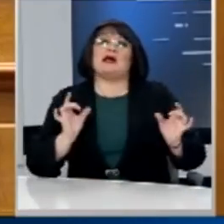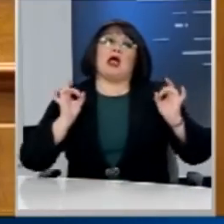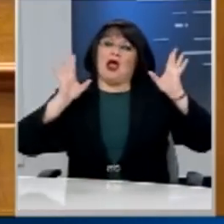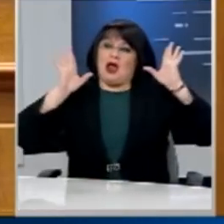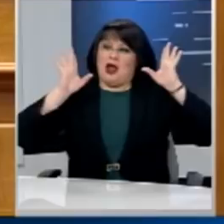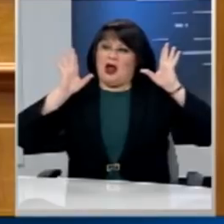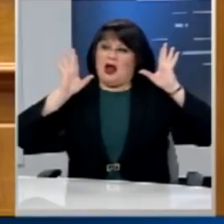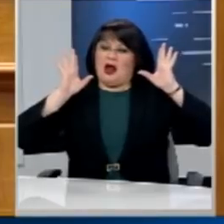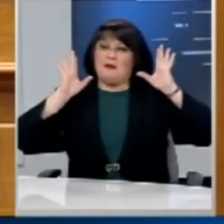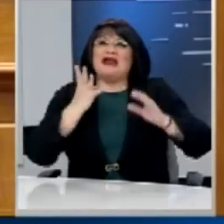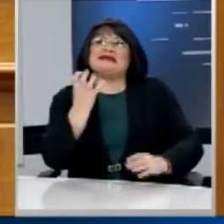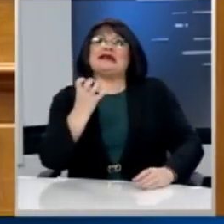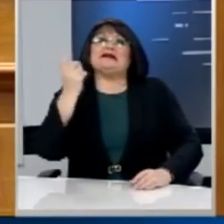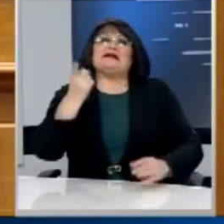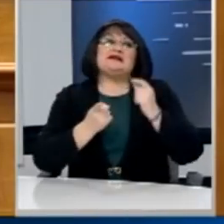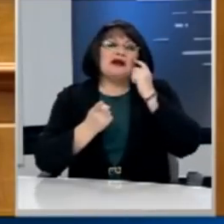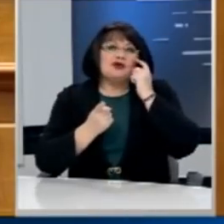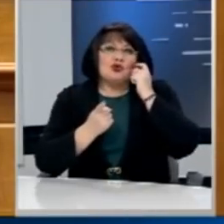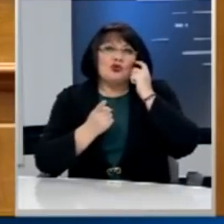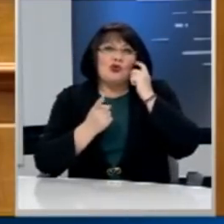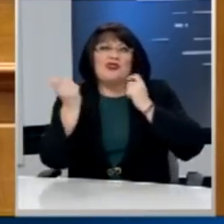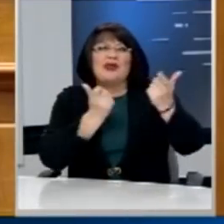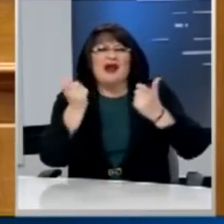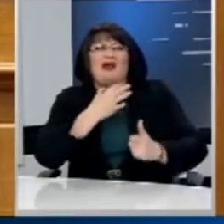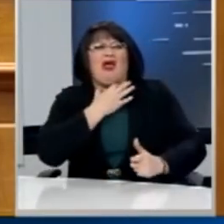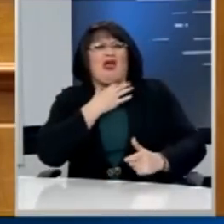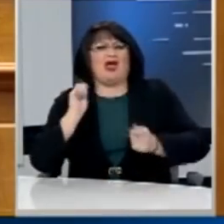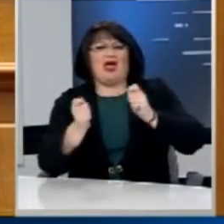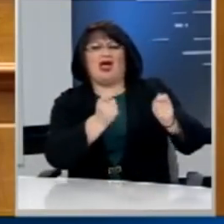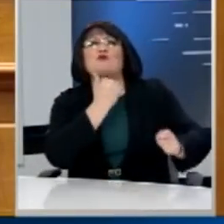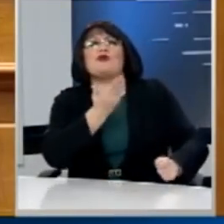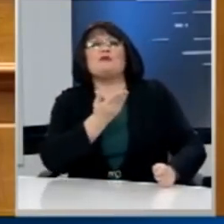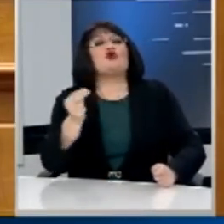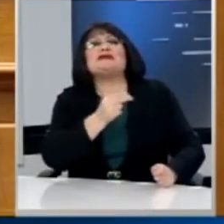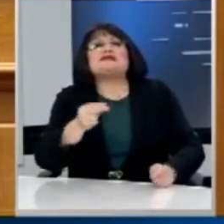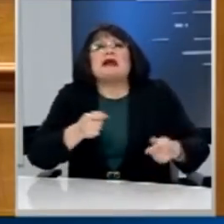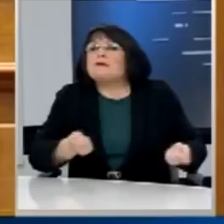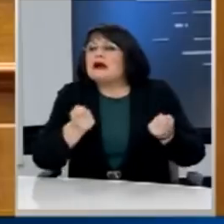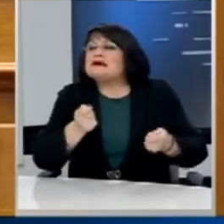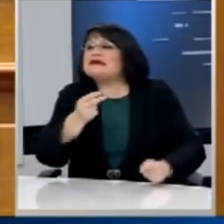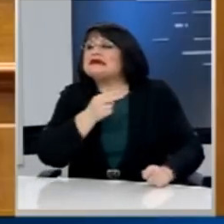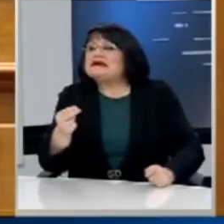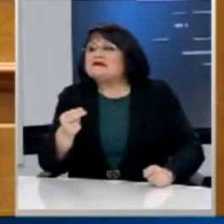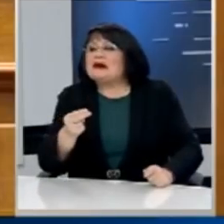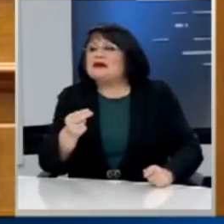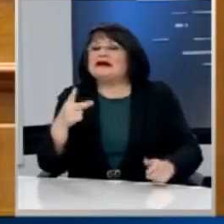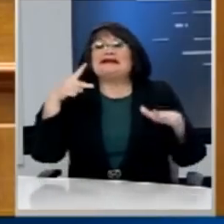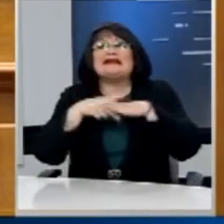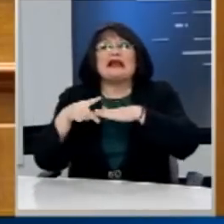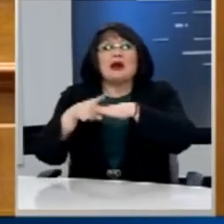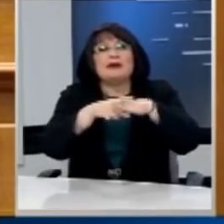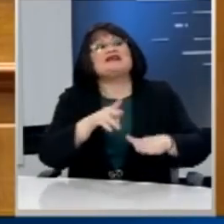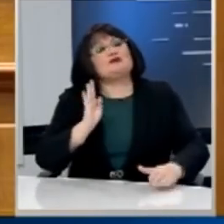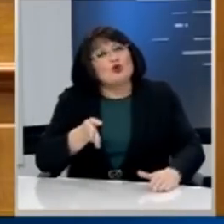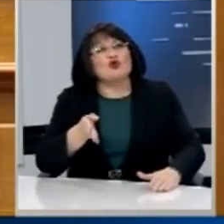τράπεζες από το 40% των κόκκινων δανείων τους. Τι σημαίνει αυτό στην πράξη? Ότι οι τράπεζες θα μπορούν και